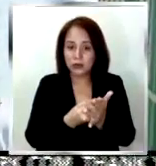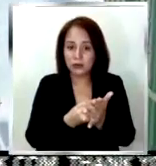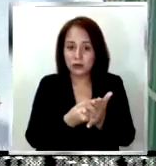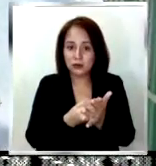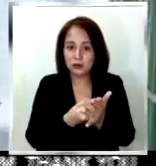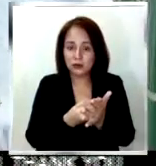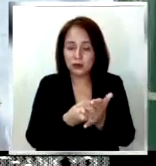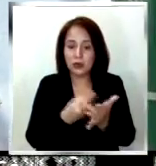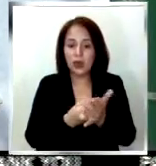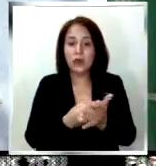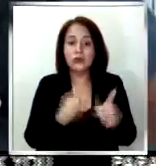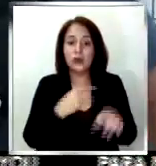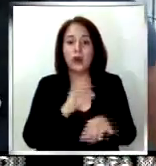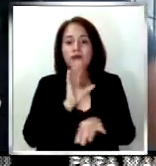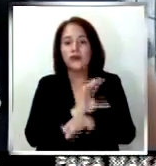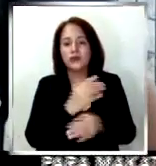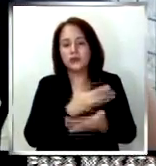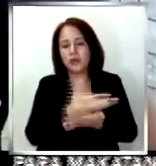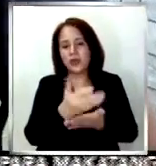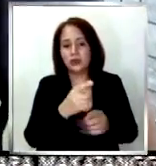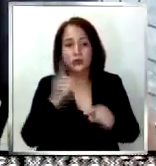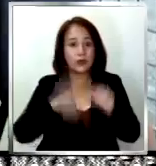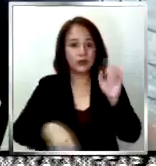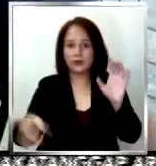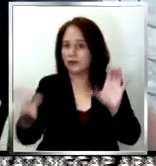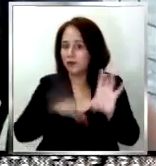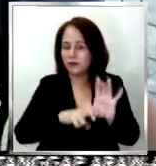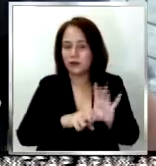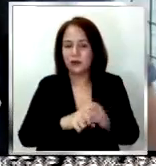mapipilitan kang bibili, hindi ka makakasakay. Medyo mahirap